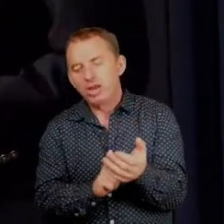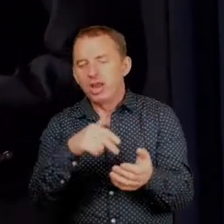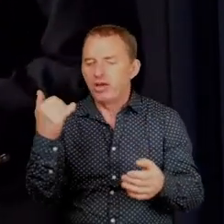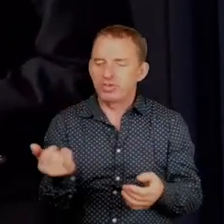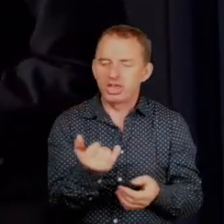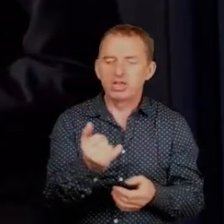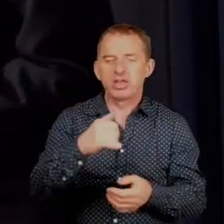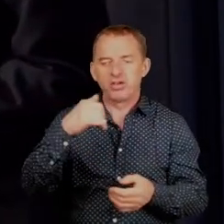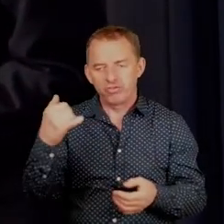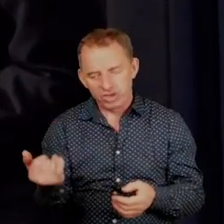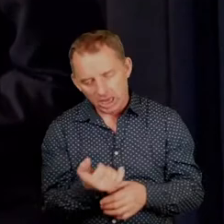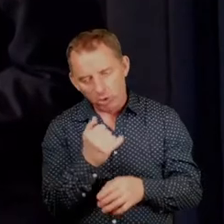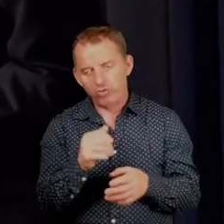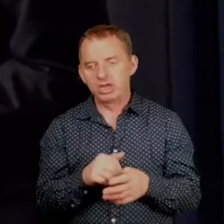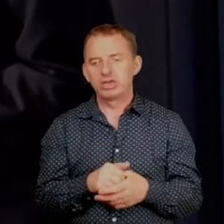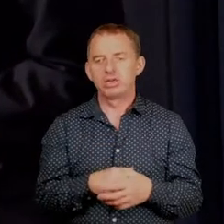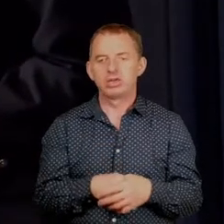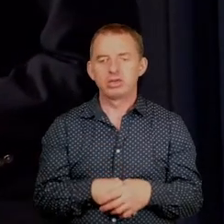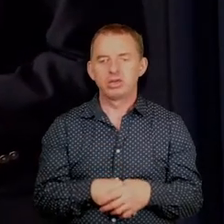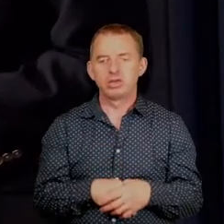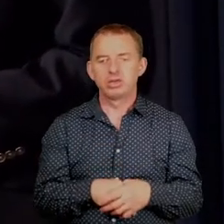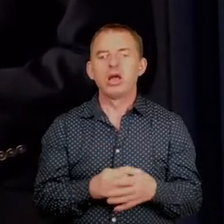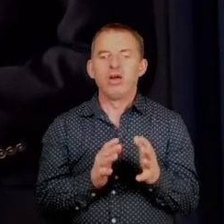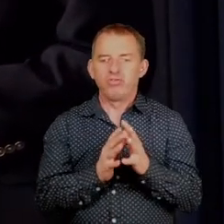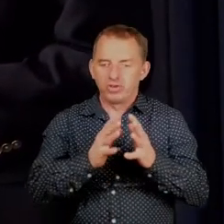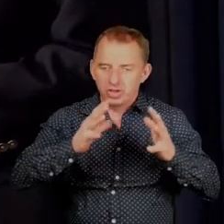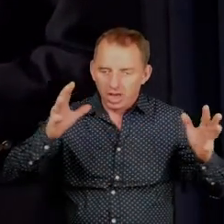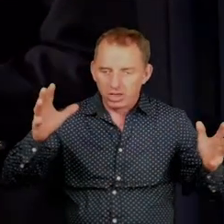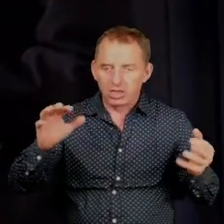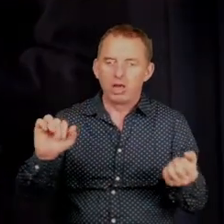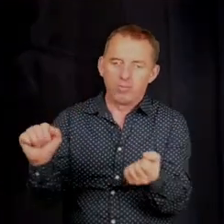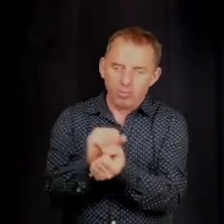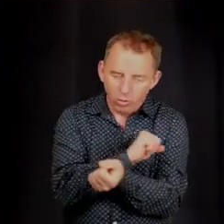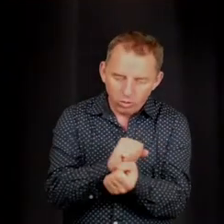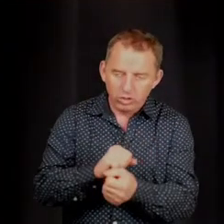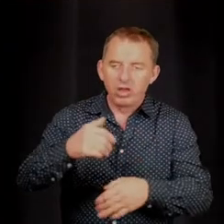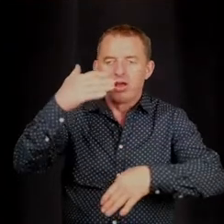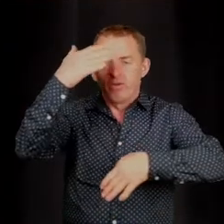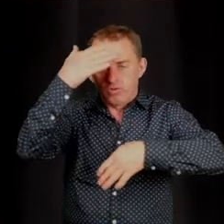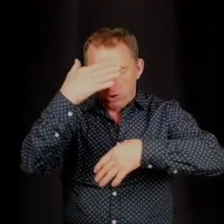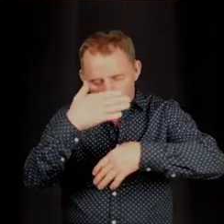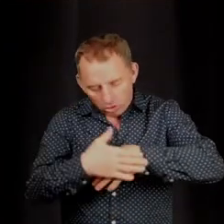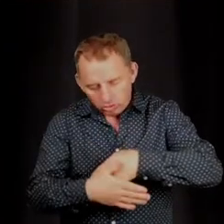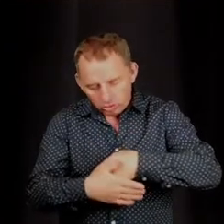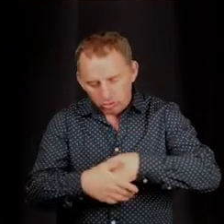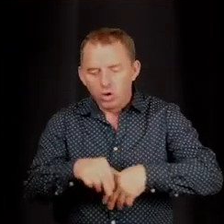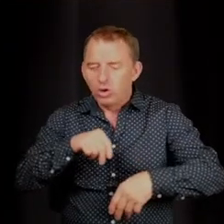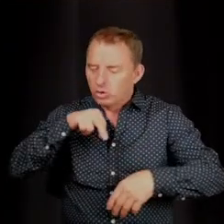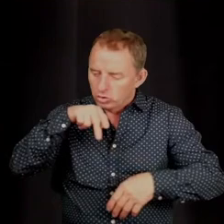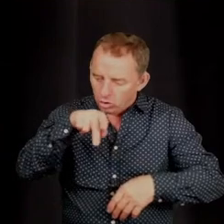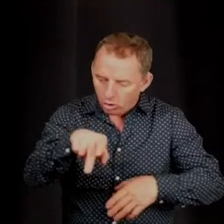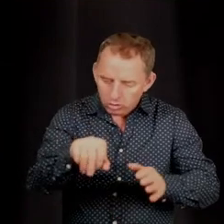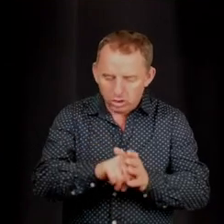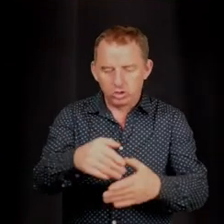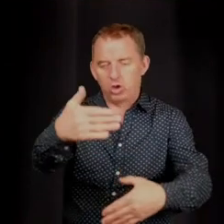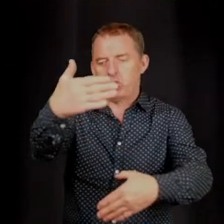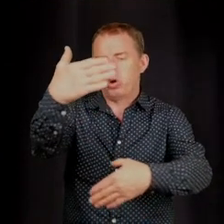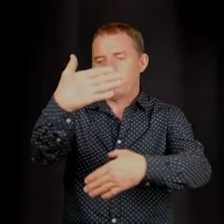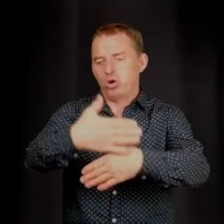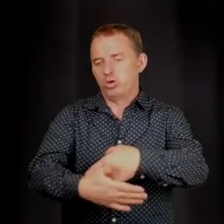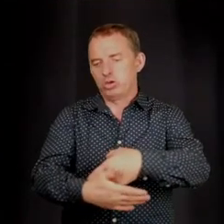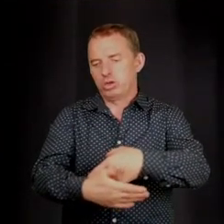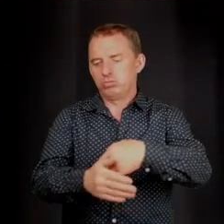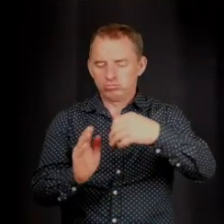great controversy is ended. Wielki bój w końcu doszedł do końca. The cosmic conflict is over.